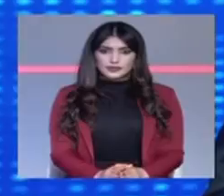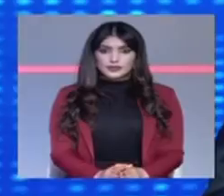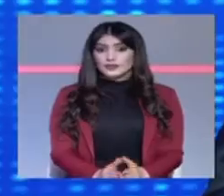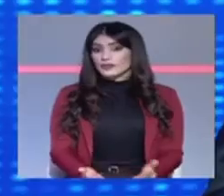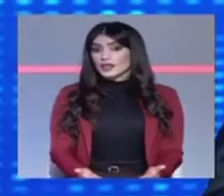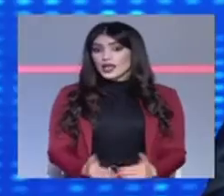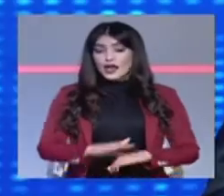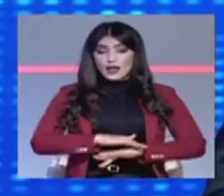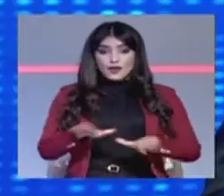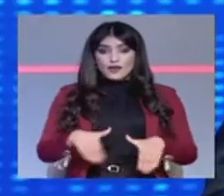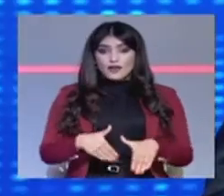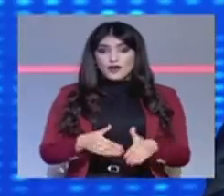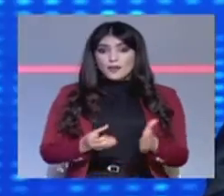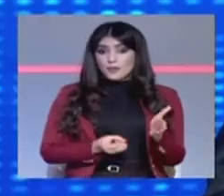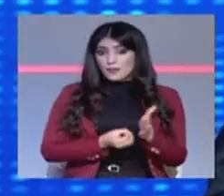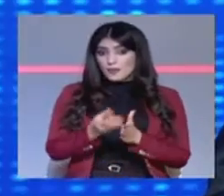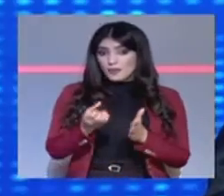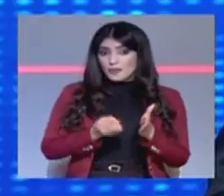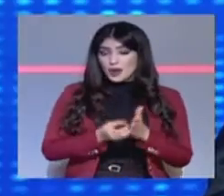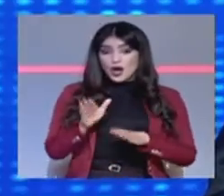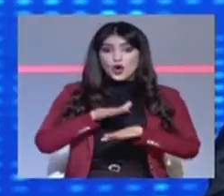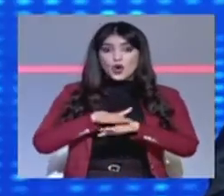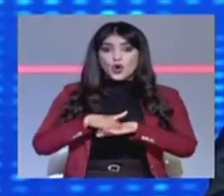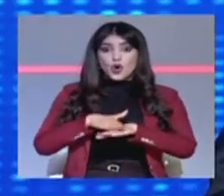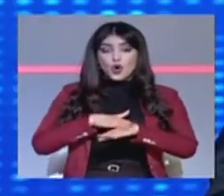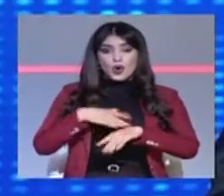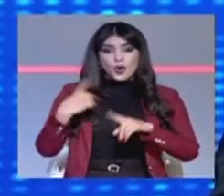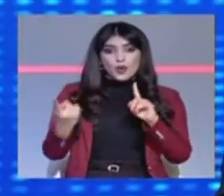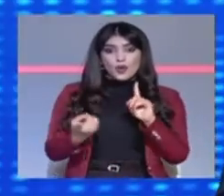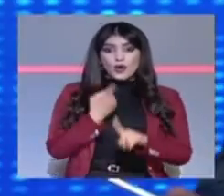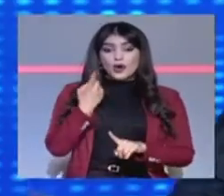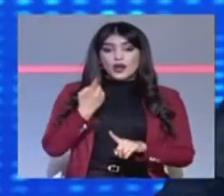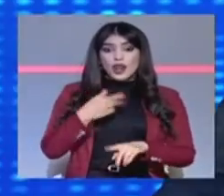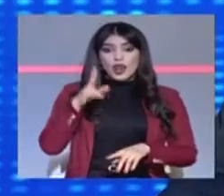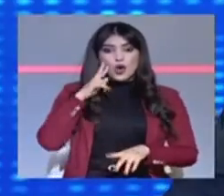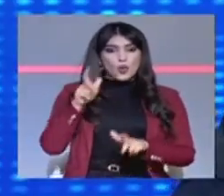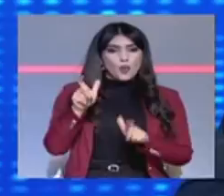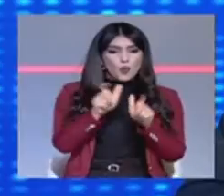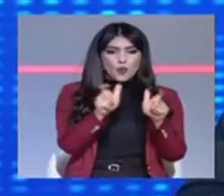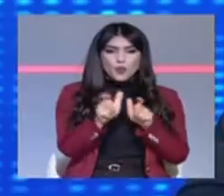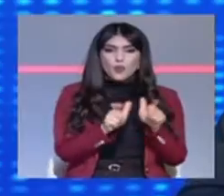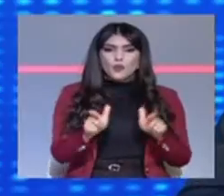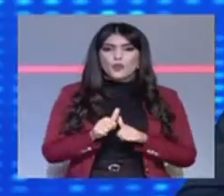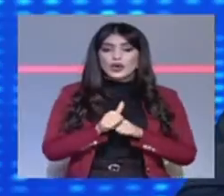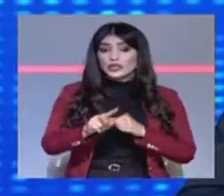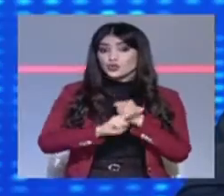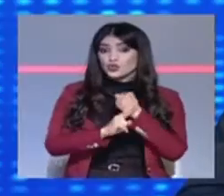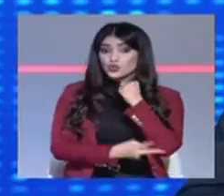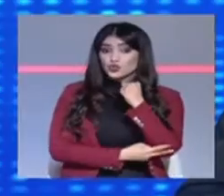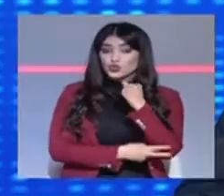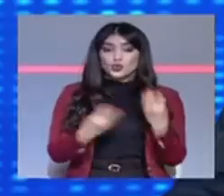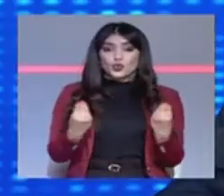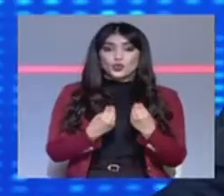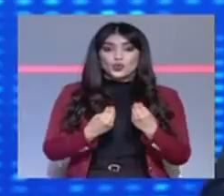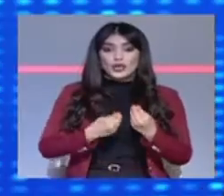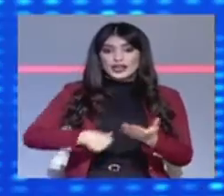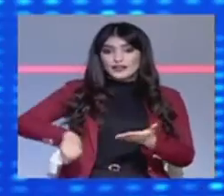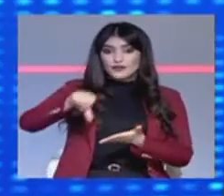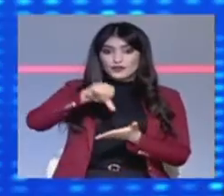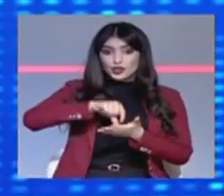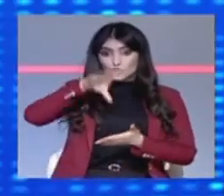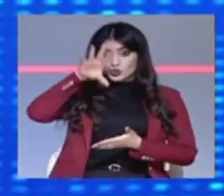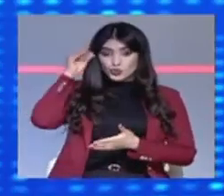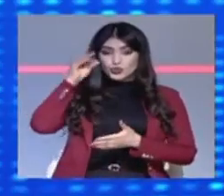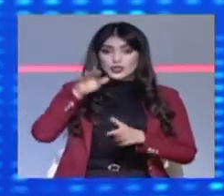ونختم بهذا الموضوع الفريد على اثر عمليات مسح والتنقيب لمده اسبوعين بسواحل ضاحيه الشماليه